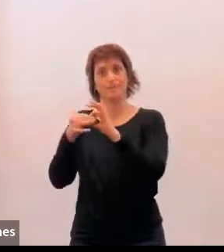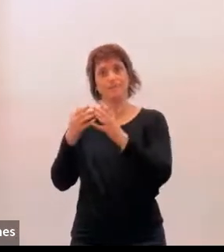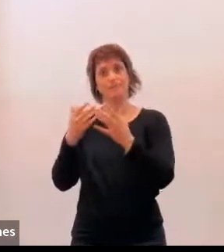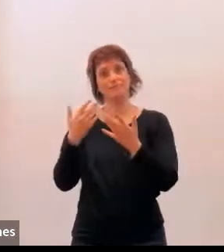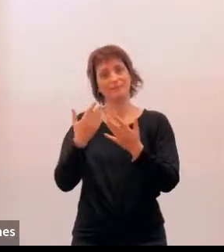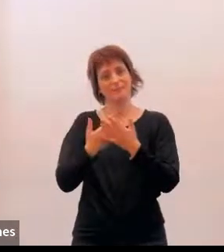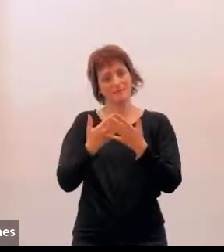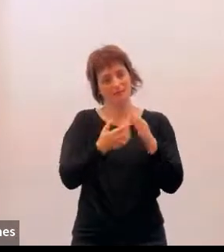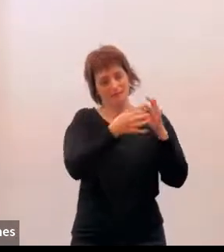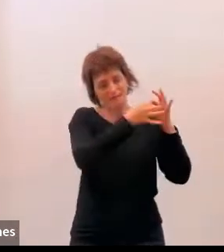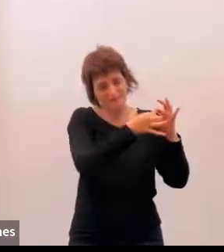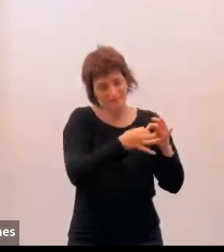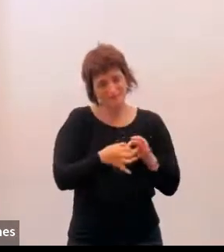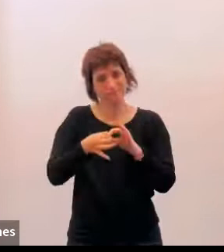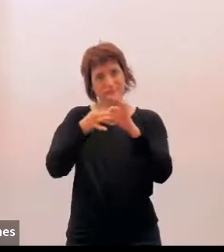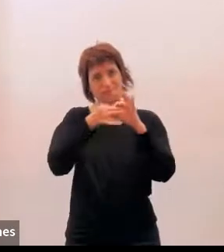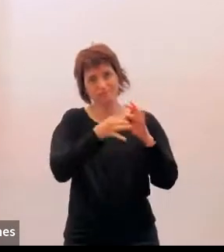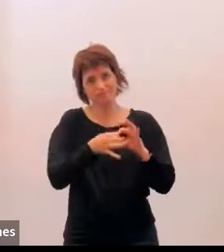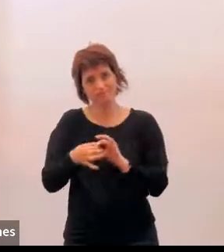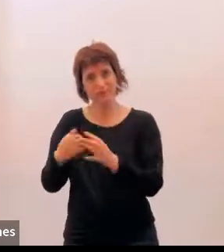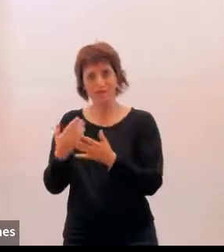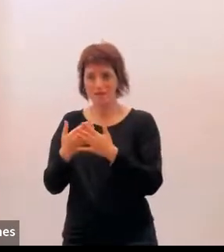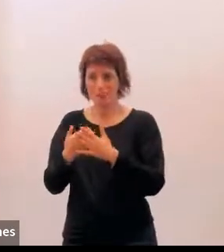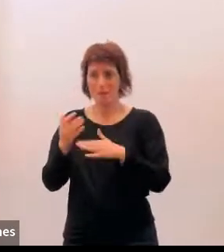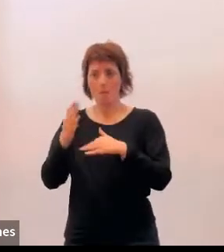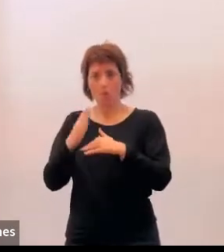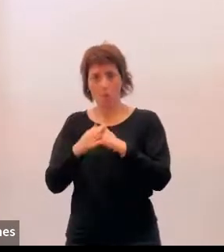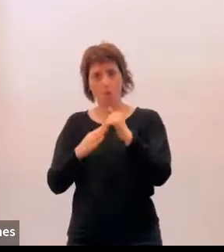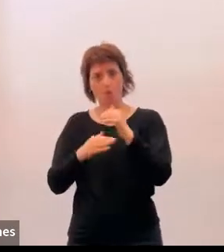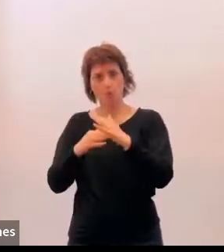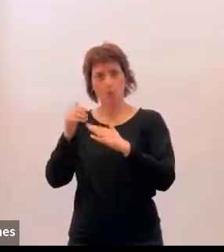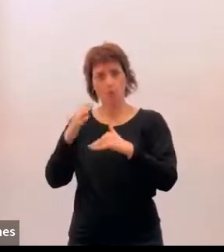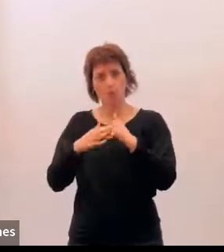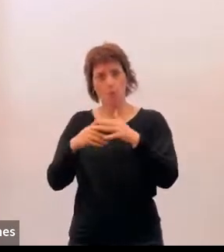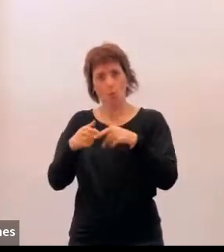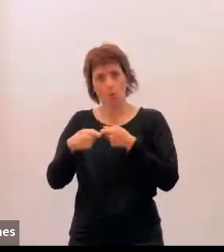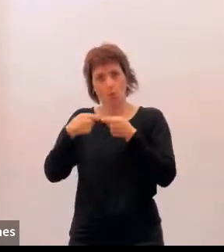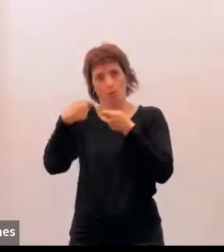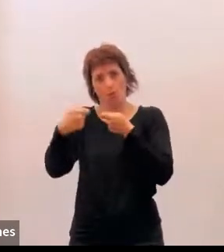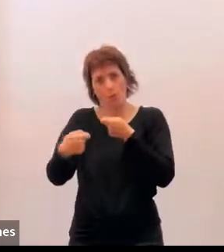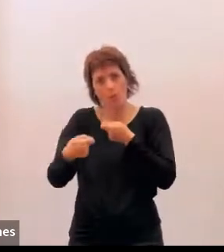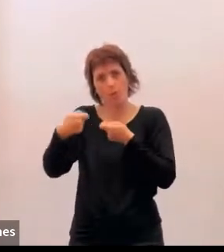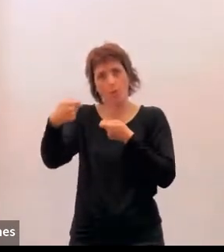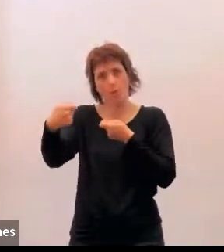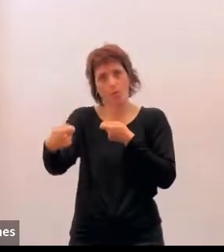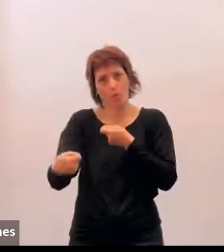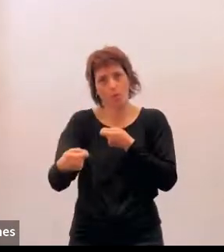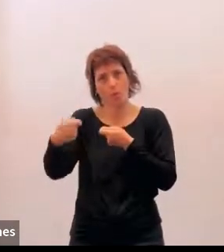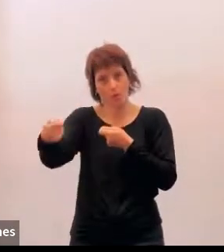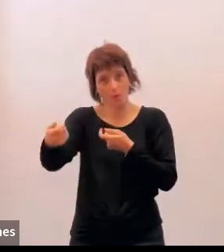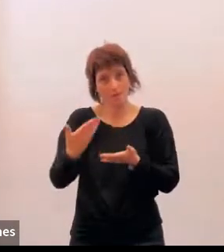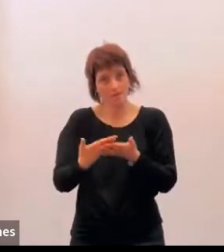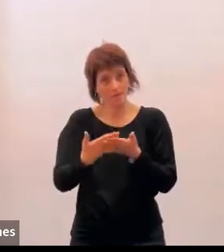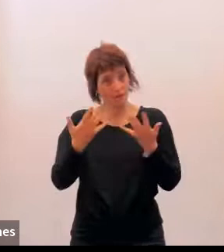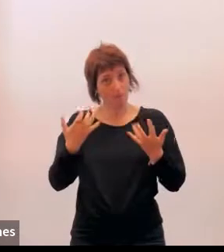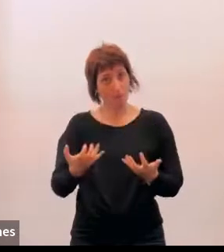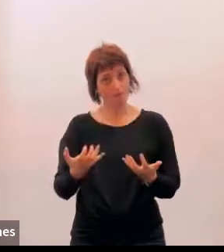bien cette dimension de construire sur le temps long que nous voulons aussi impulser